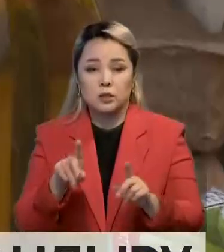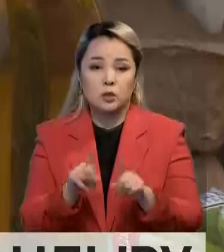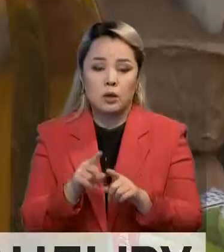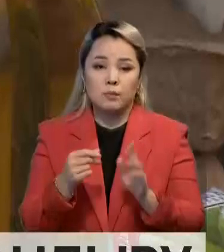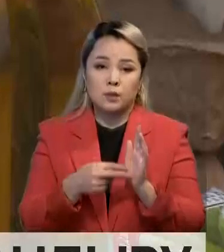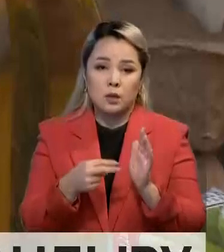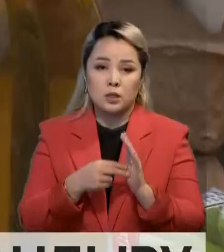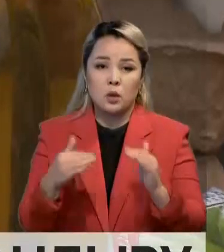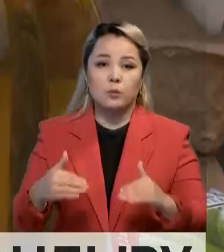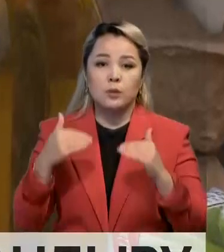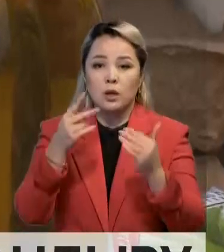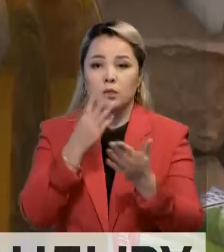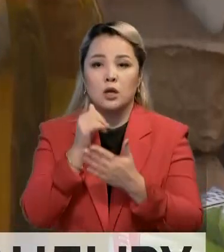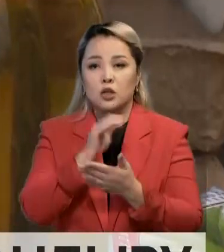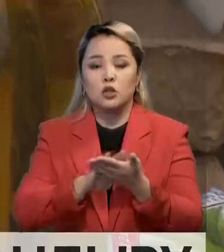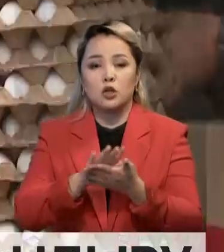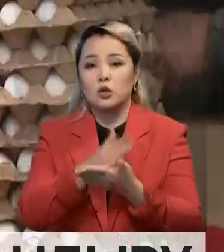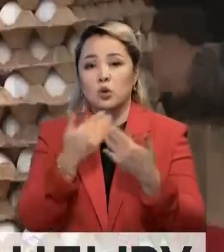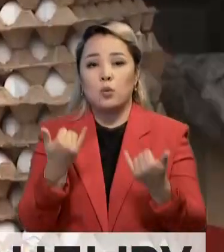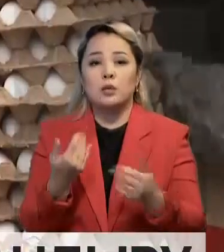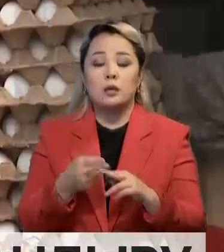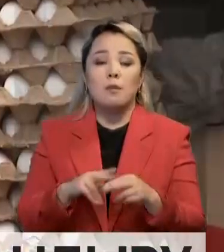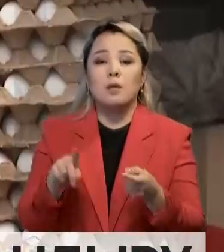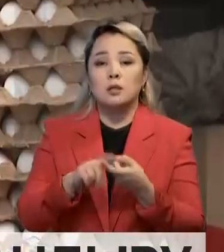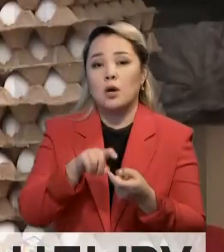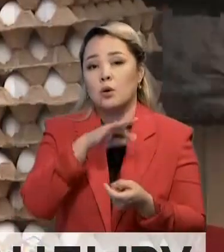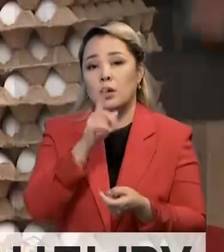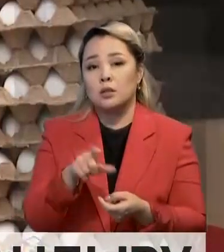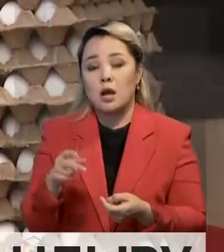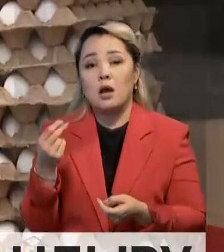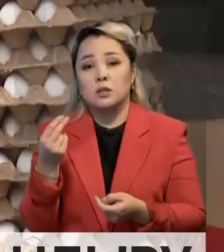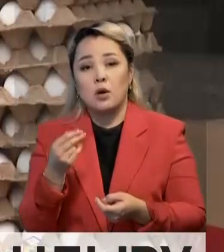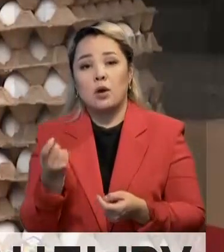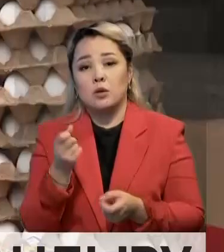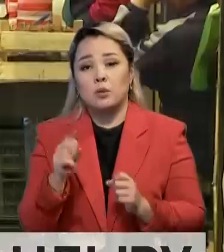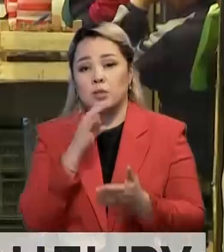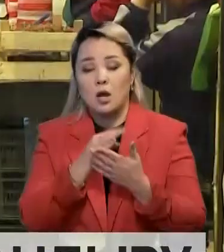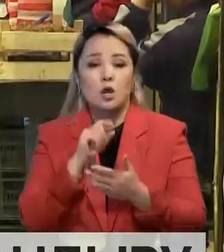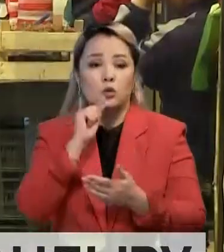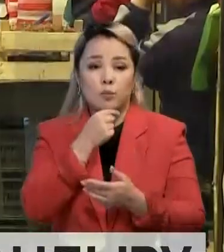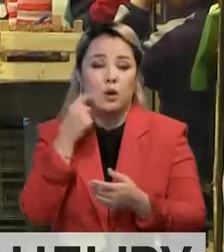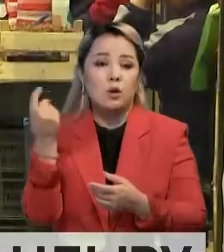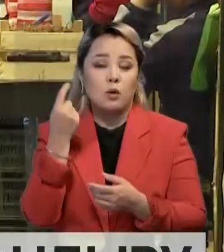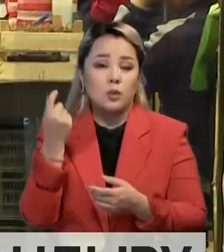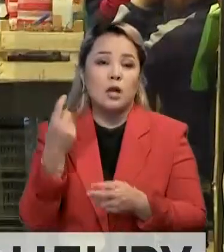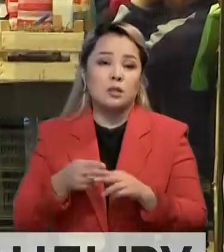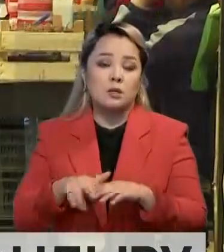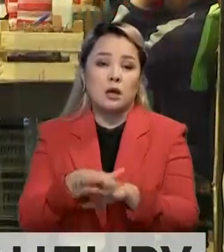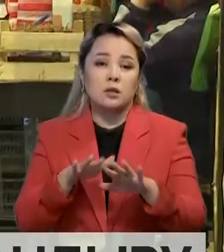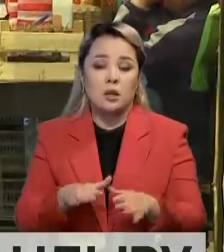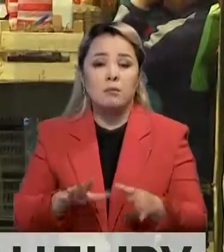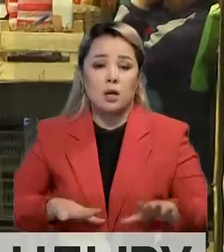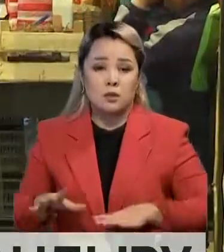тауардың құны аспандап кеткені жасырын емес. Осыған байланысты көпшілік ақшасын аз да болса үнемдеу үшін коммуналдық базарға баруды